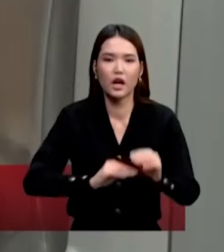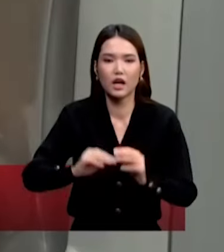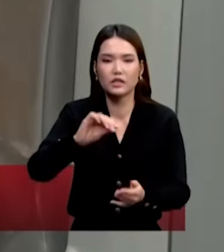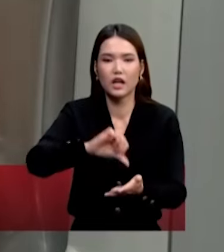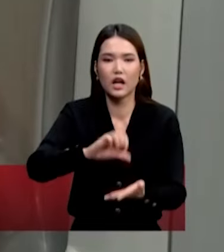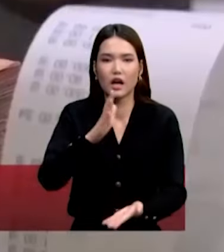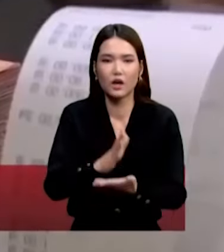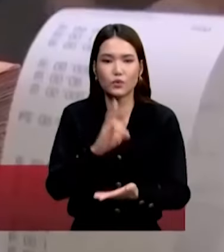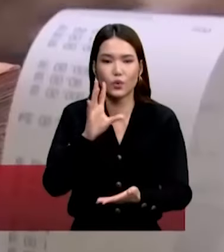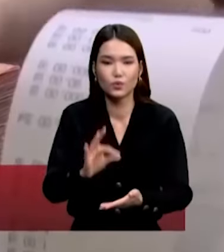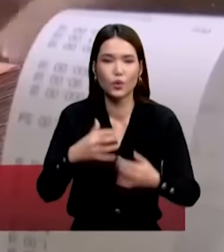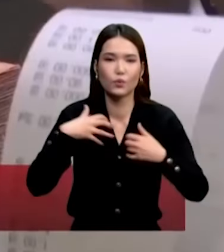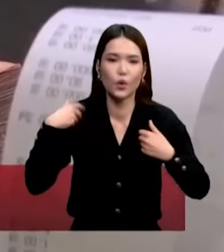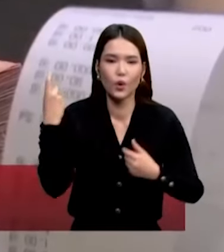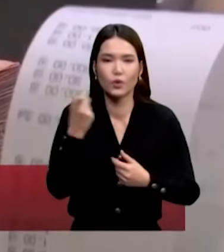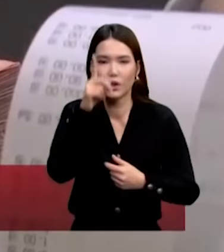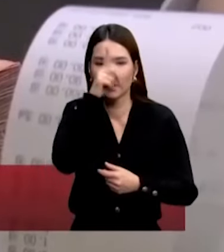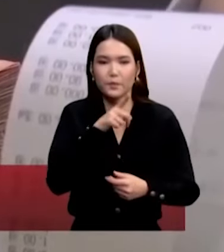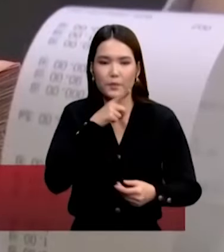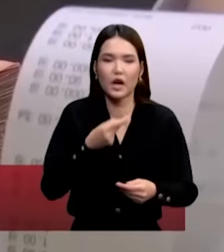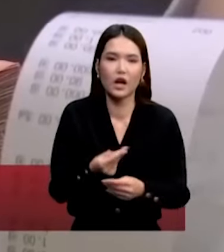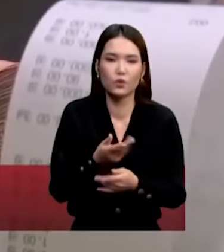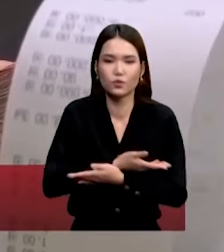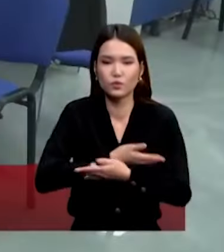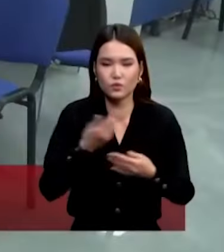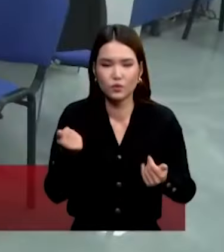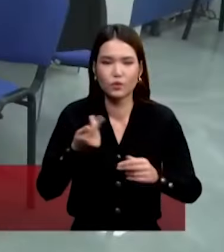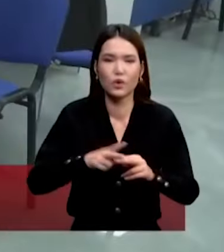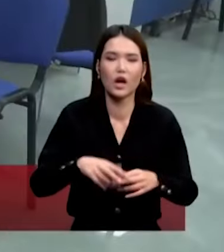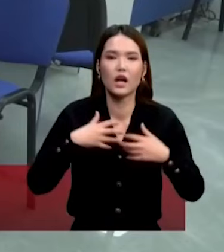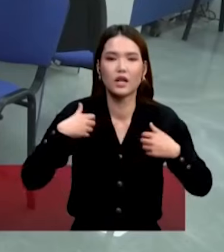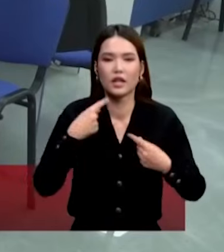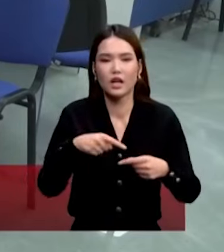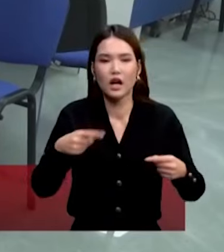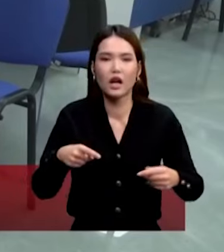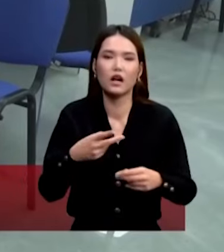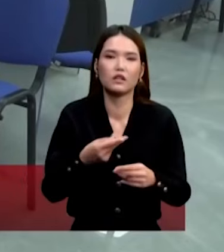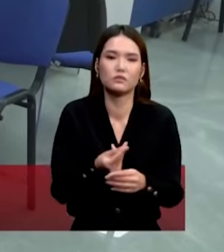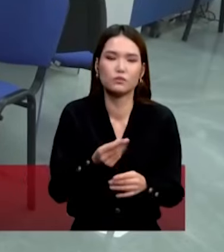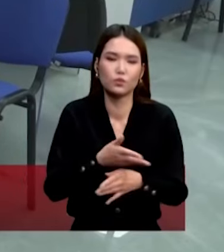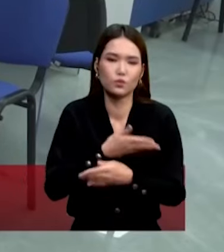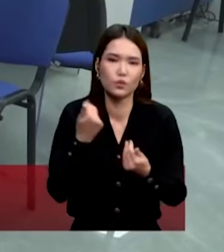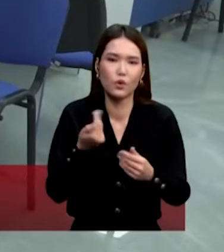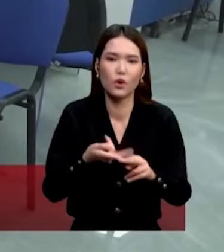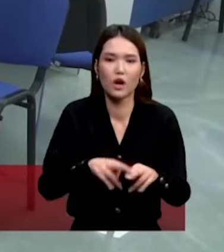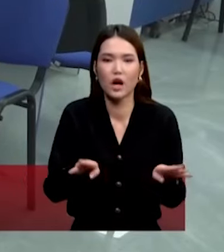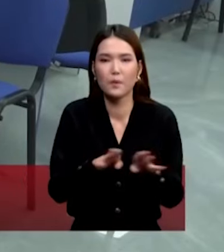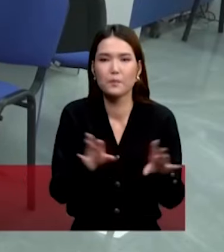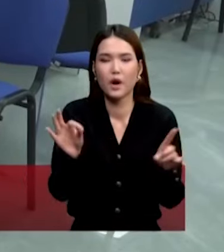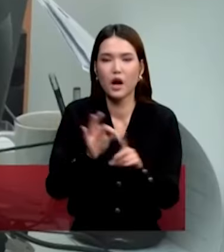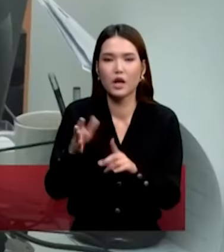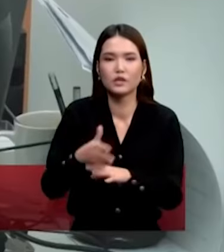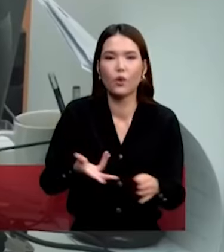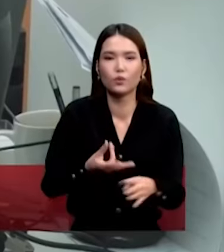қатысты. Алайда малдың басы бір айда еселенбейді. Не сойып сату үшін семіріп те үлгермейді. Мұндай мақсаттағы кредиттер бойынша